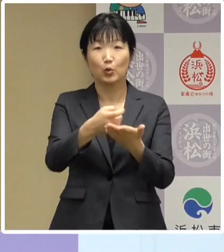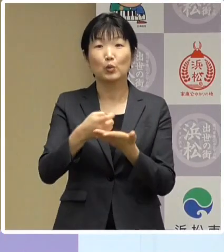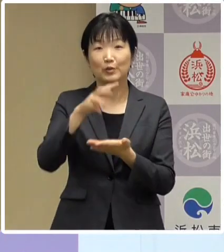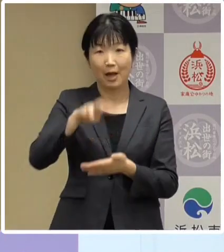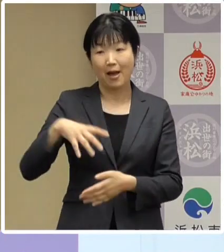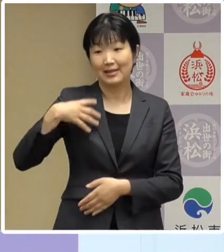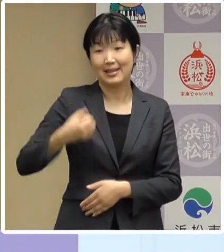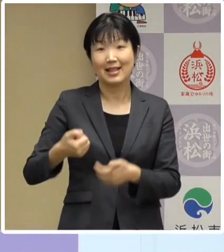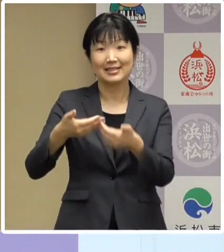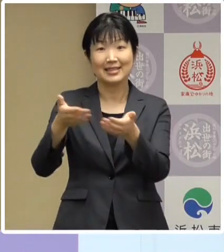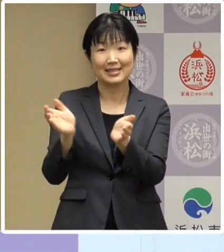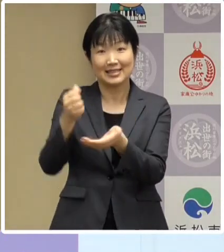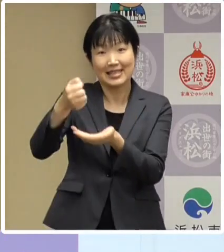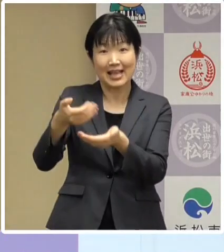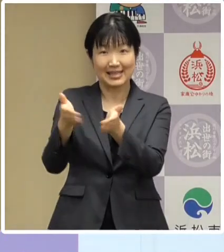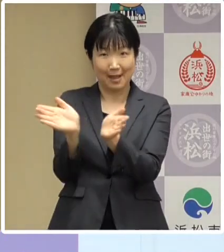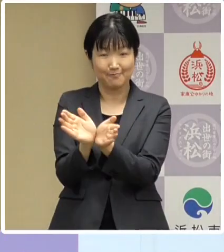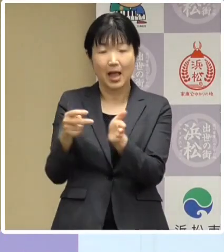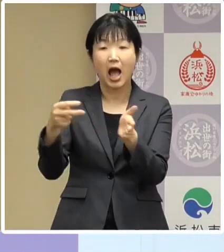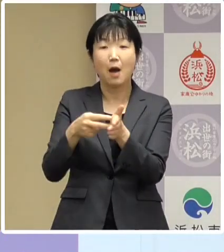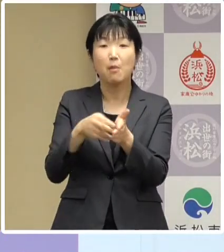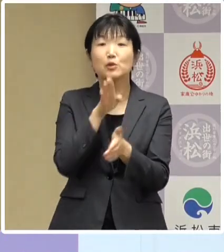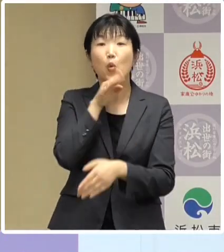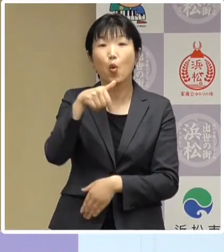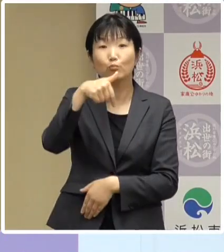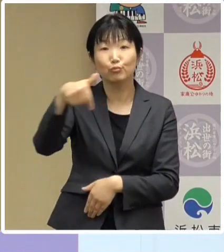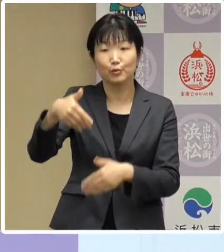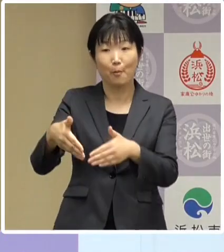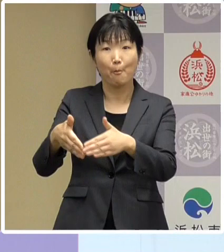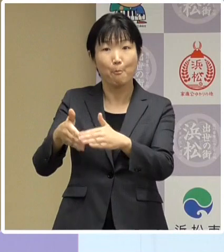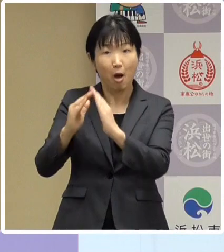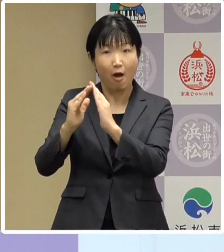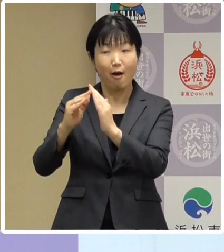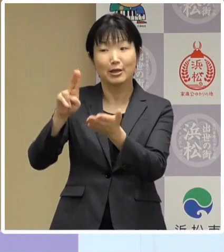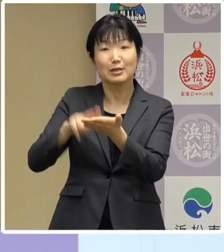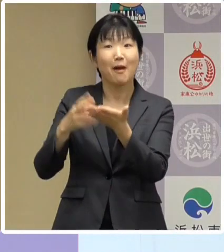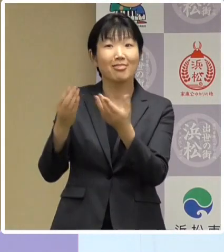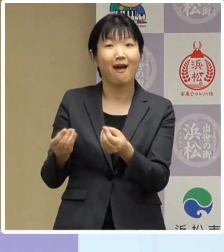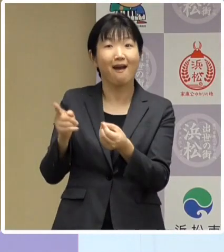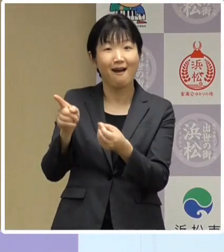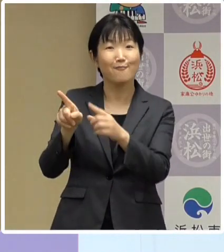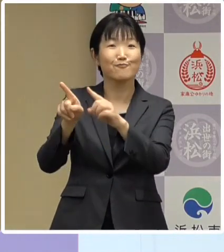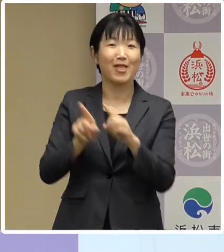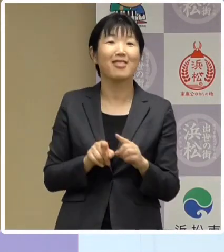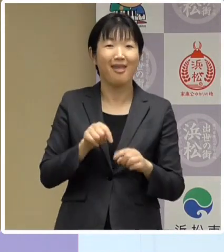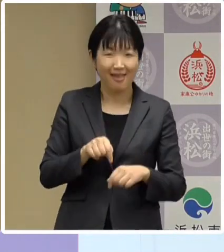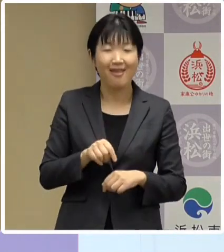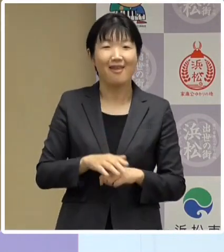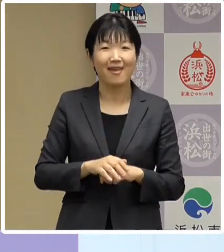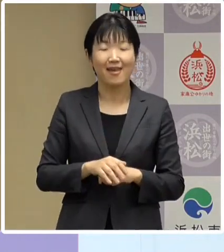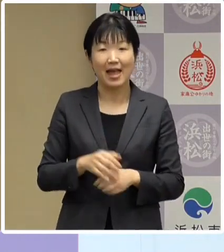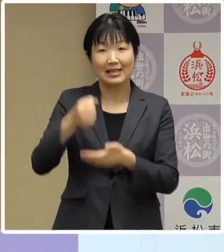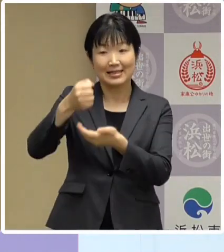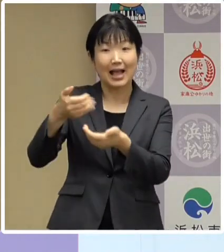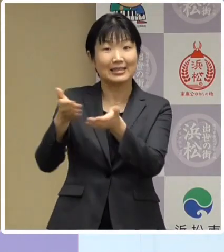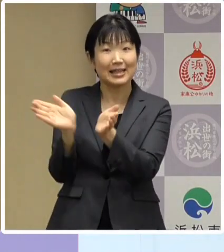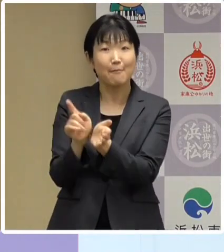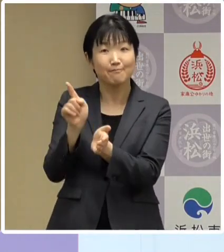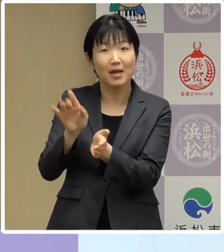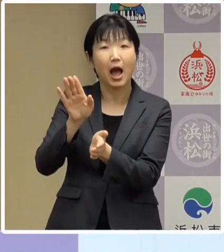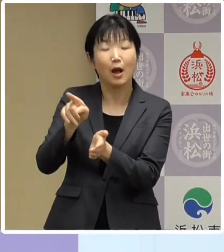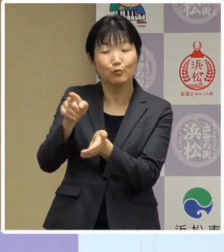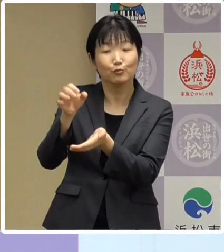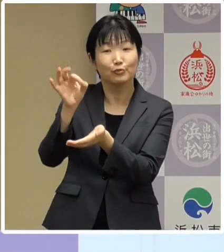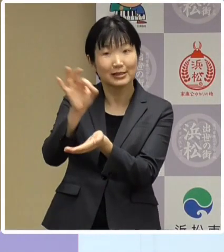記念財団側で浜松本部を設置する方針が決まったことを受けまして、財団所蔵品